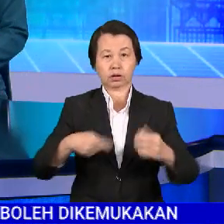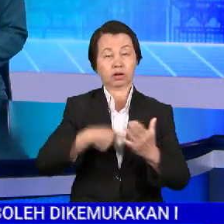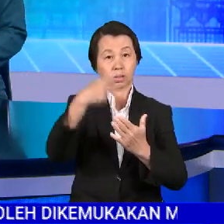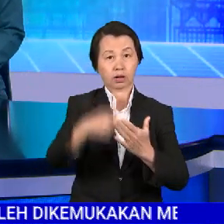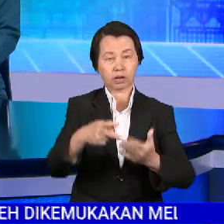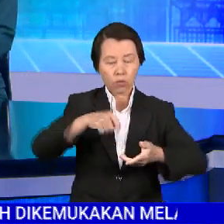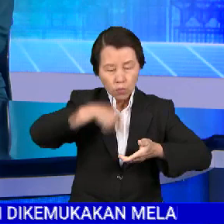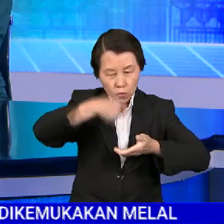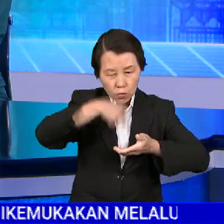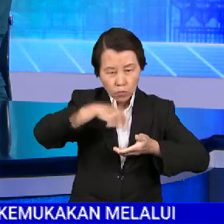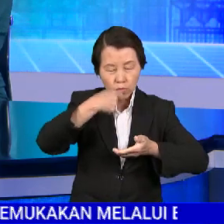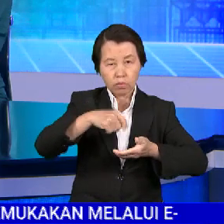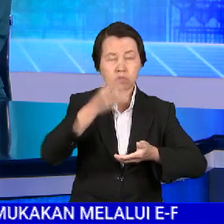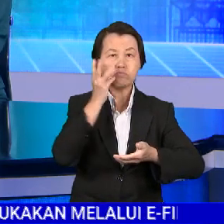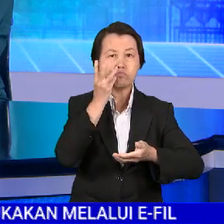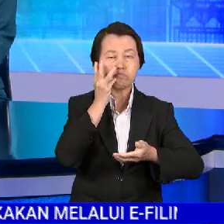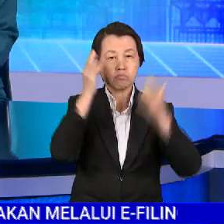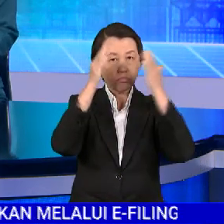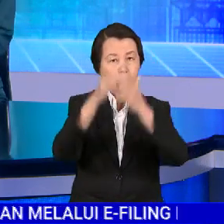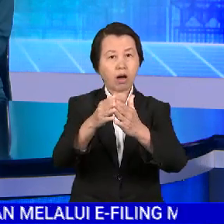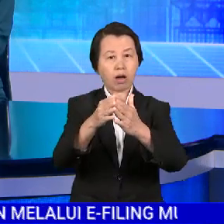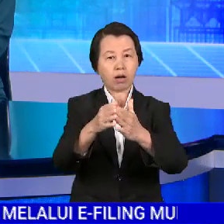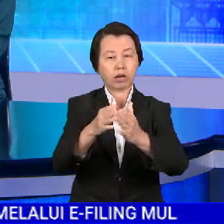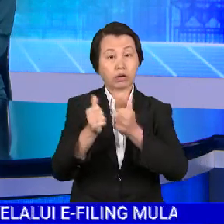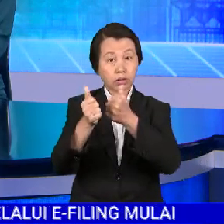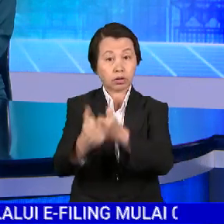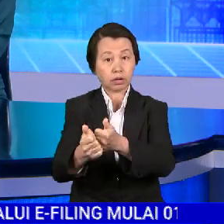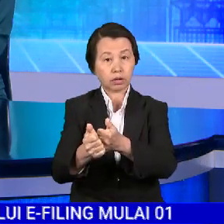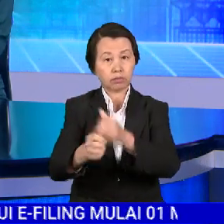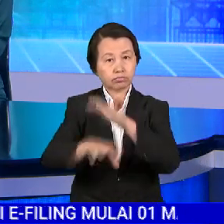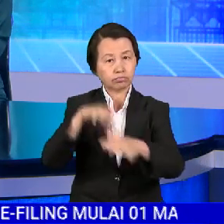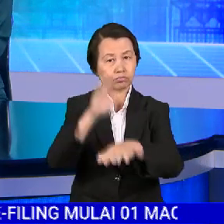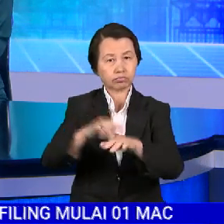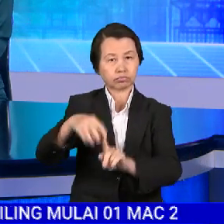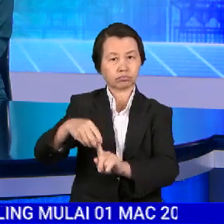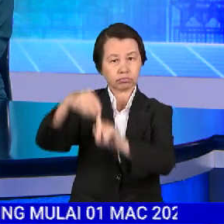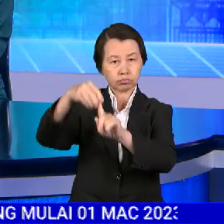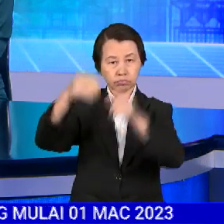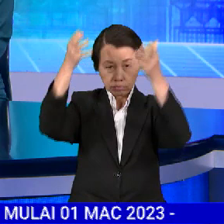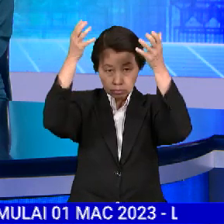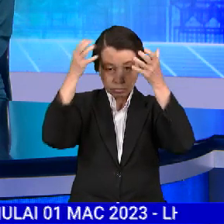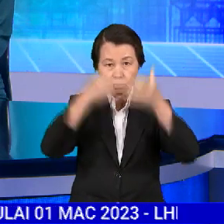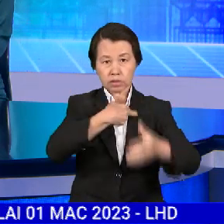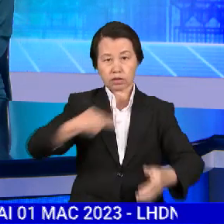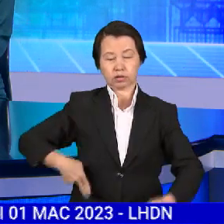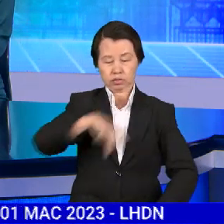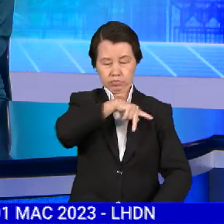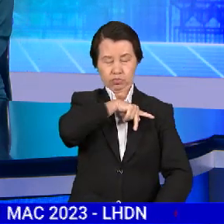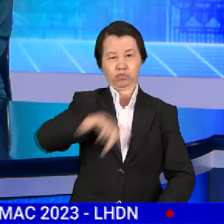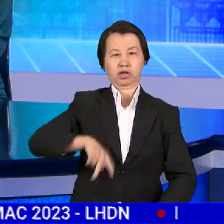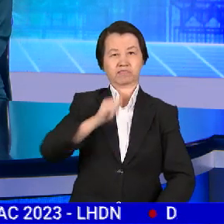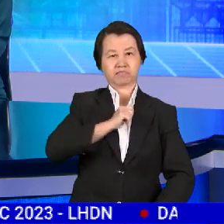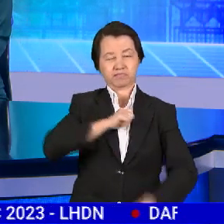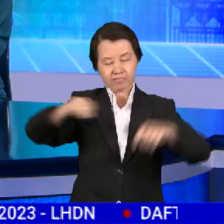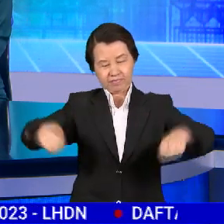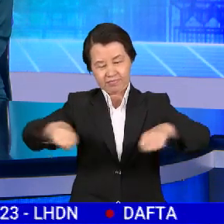mengetengahkan resepi Bubur Lambuk Pahang. Diolah mengikut air tangan istimewa Chef de Cuisine Raja Permaisuri Agong